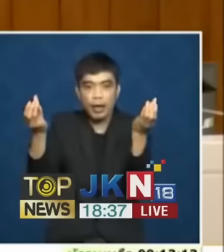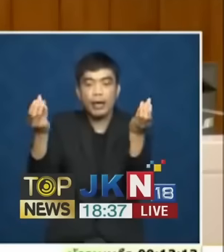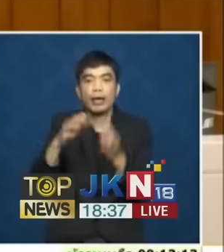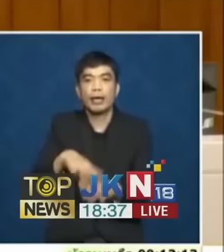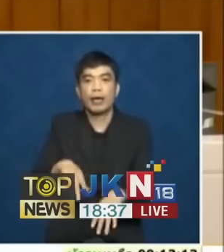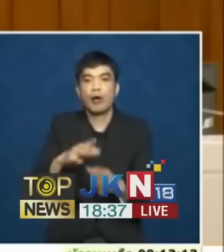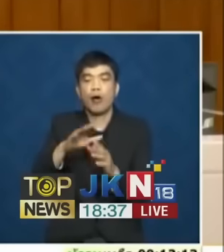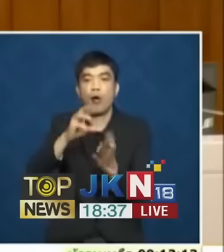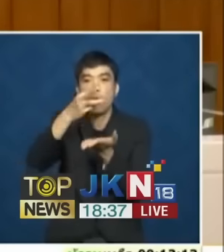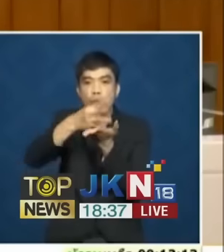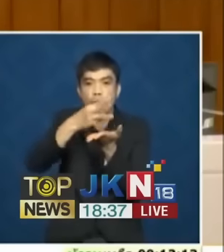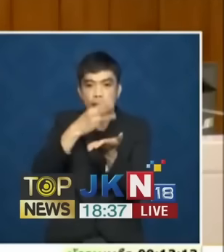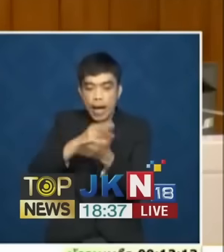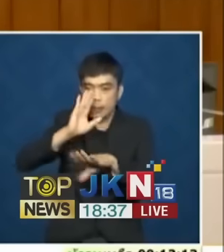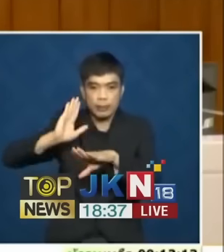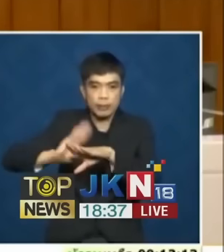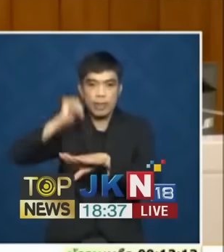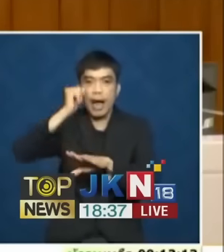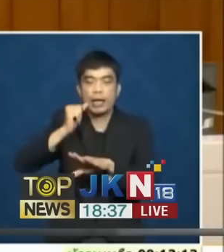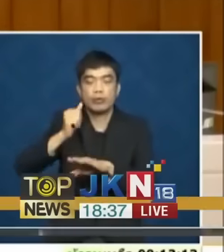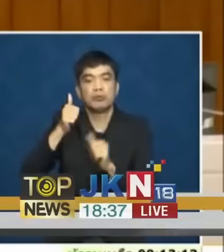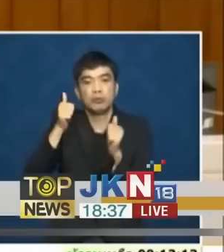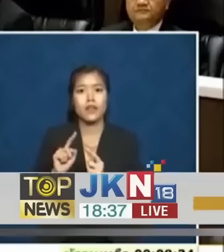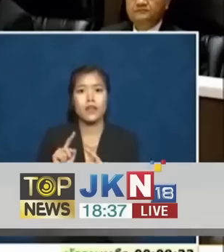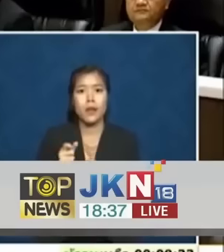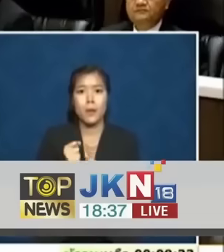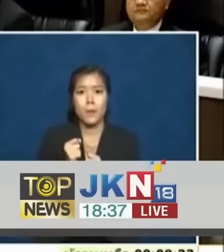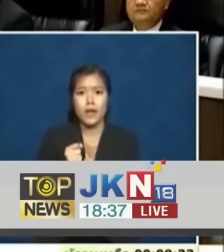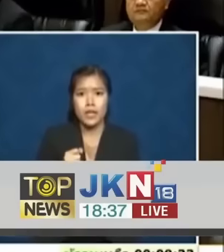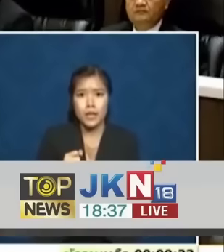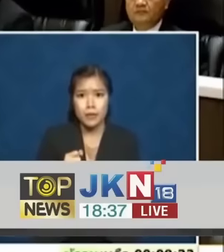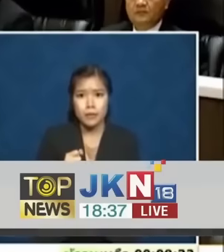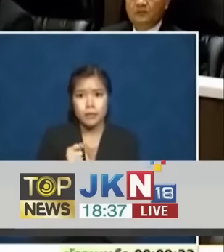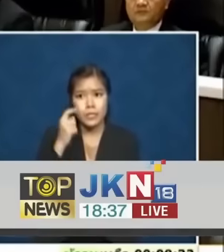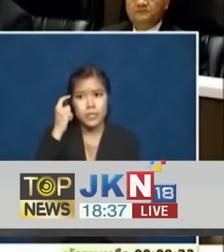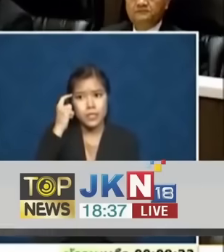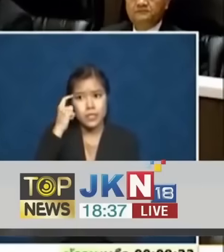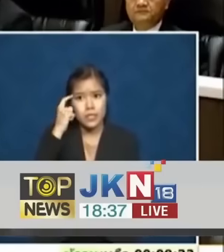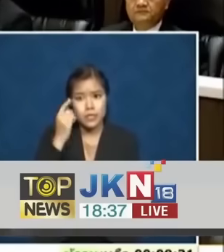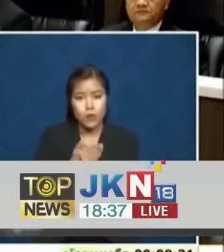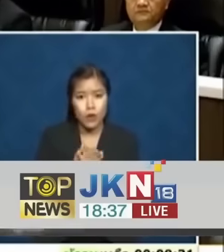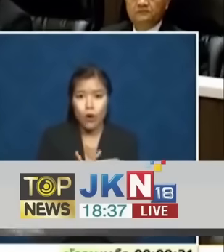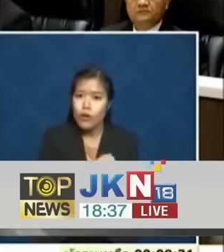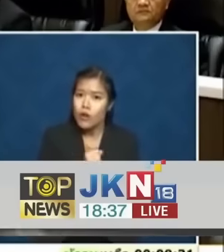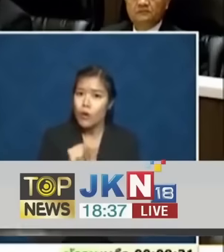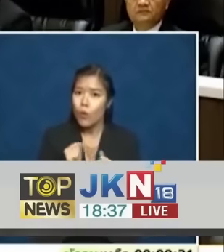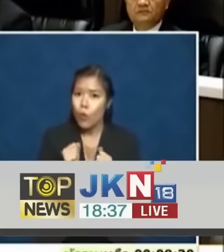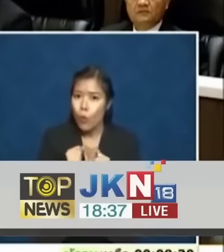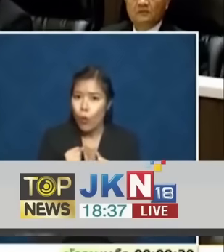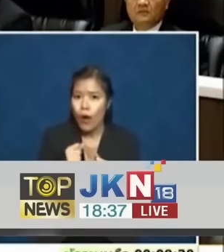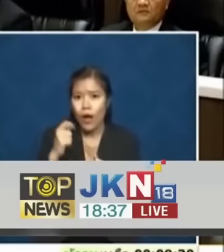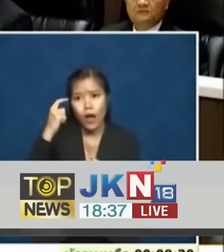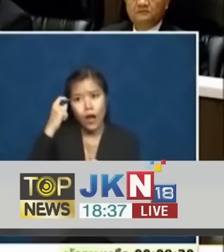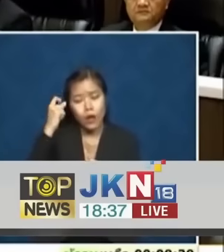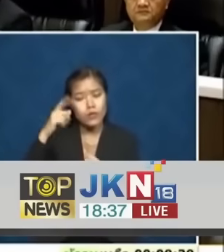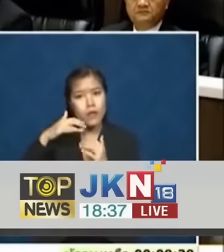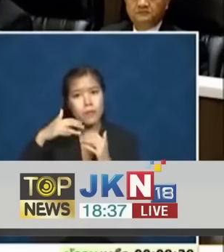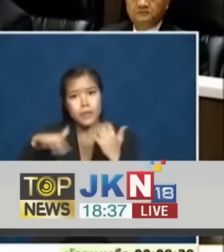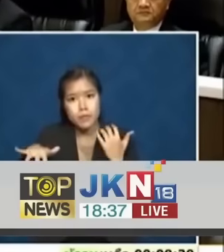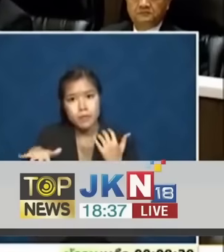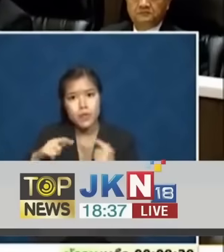ไกลโดยผู้นำฝ่ายค้านพรรคก้าวไกลคุณชัยธวัฒน์ตุลาธนนะก็ปะทะคารมกับคุณภูมิธรรมเวชย